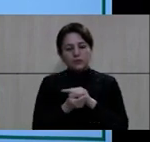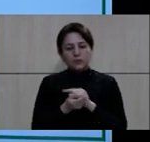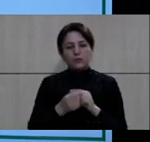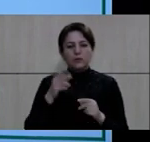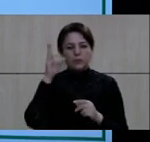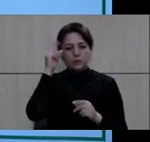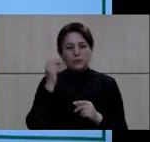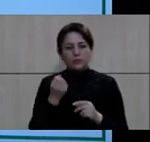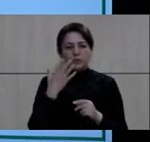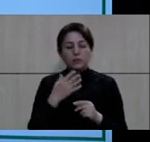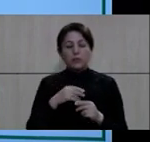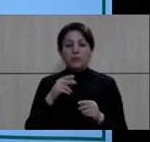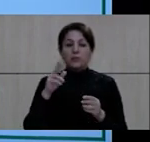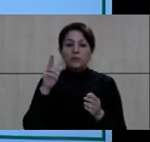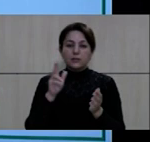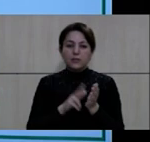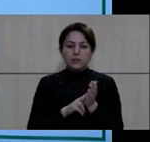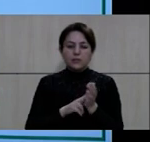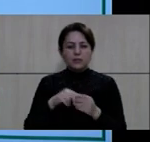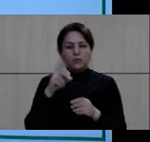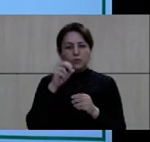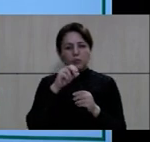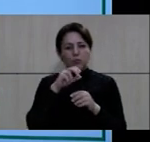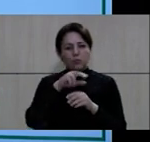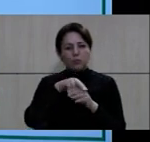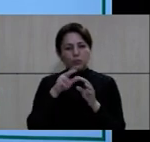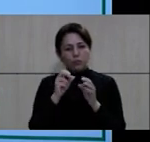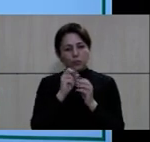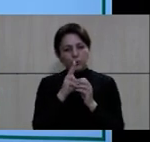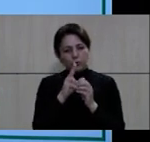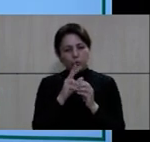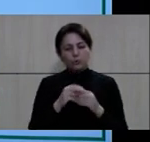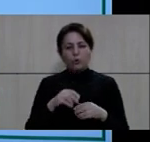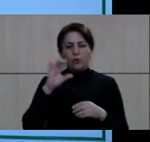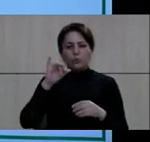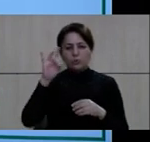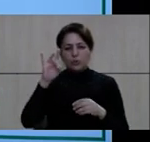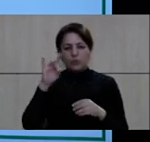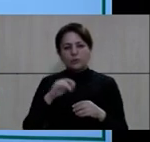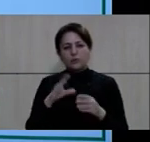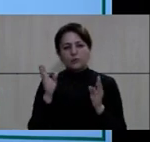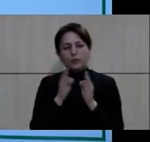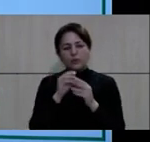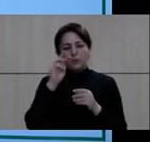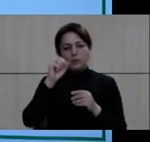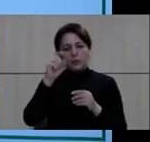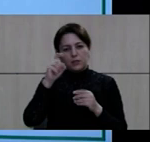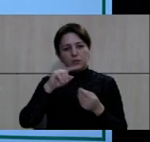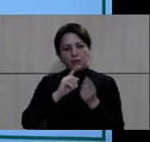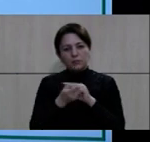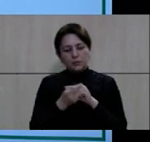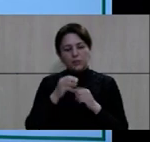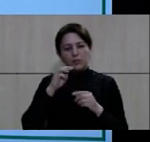dan 13. Barakalla. Surati va mahrajini o'rnini almashtirsak, u teskari son bo'ladi. O'zaro